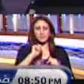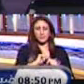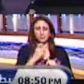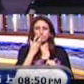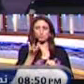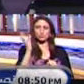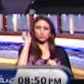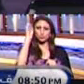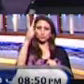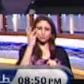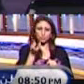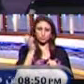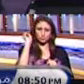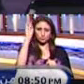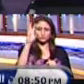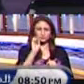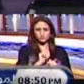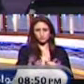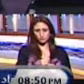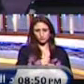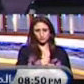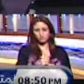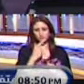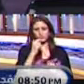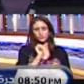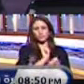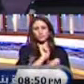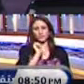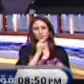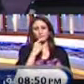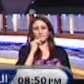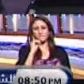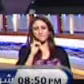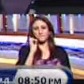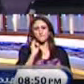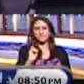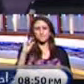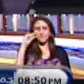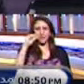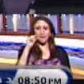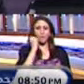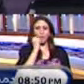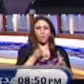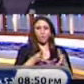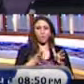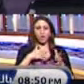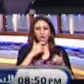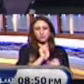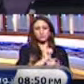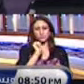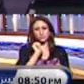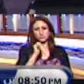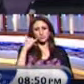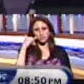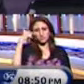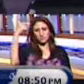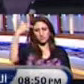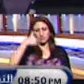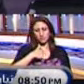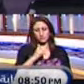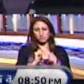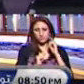الحجارة. وأثناء الوقفة للمطالبة بالإفراج عن محمد جمال أحد أعضاء أولترز ديفلز بالمحافظة، معنا التليفون